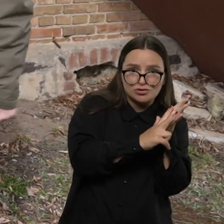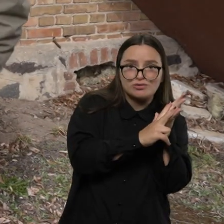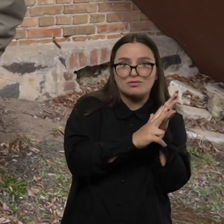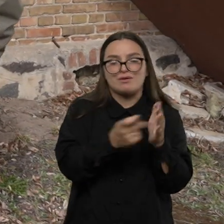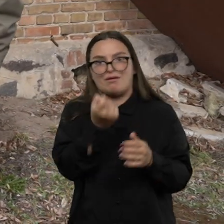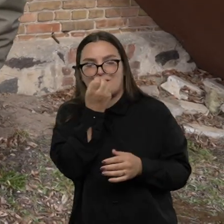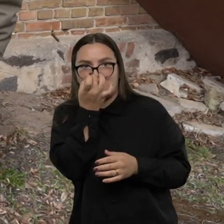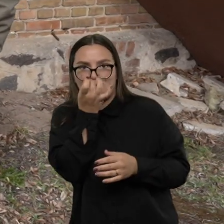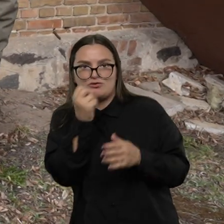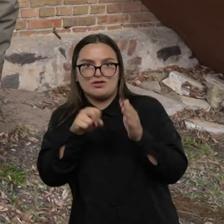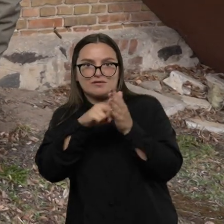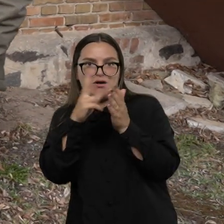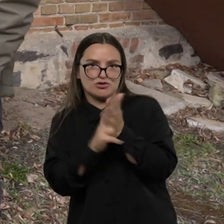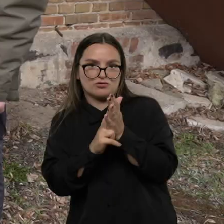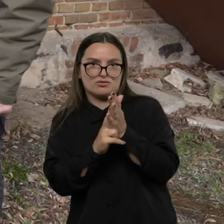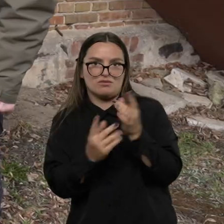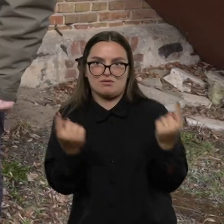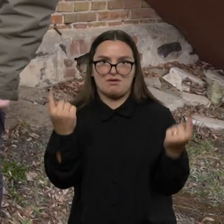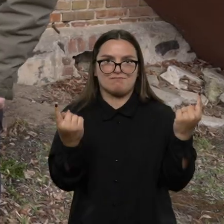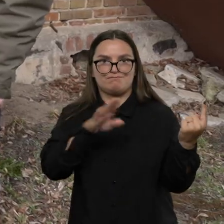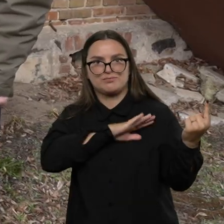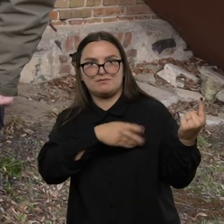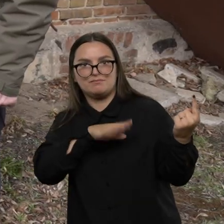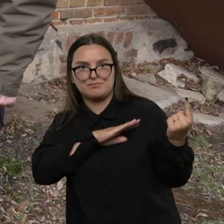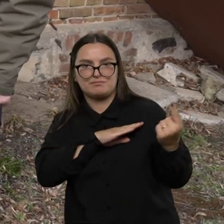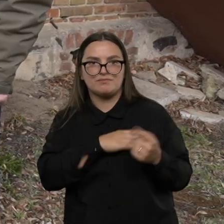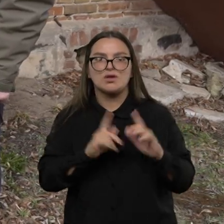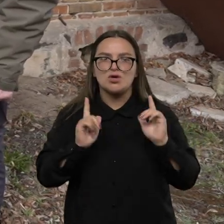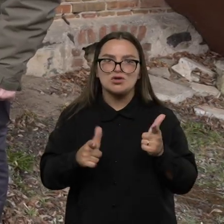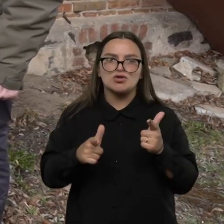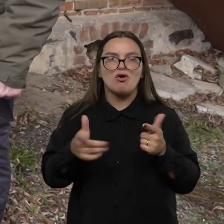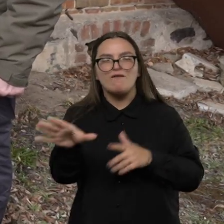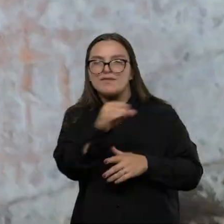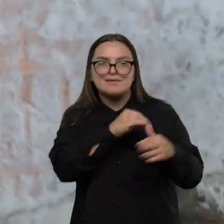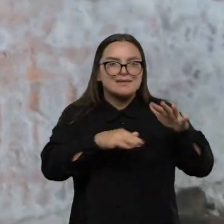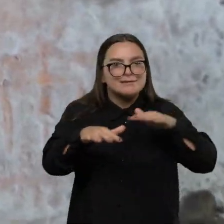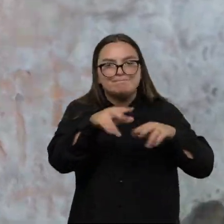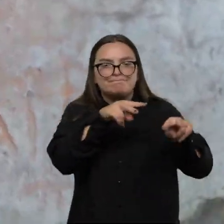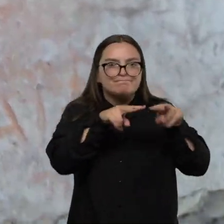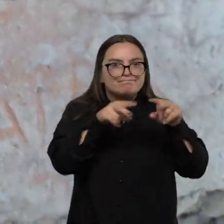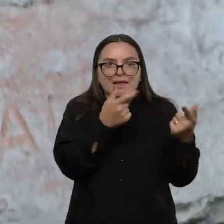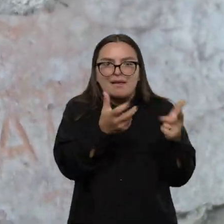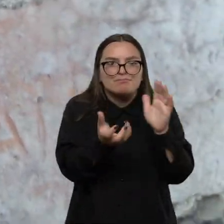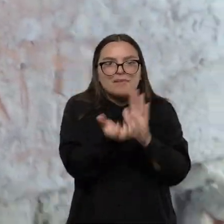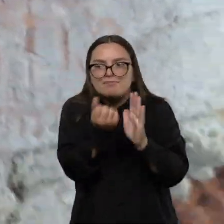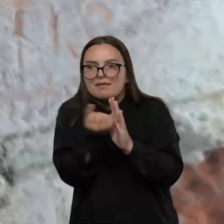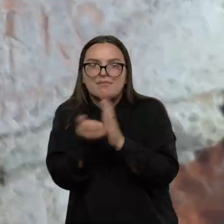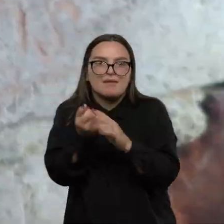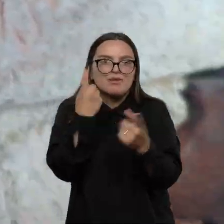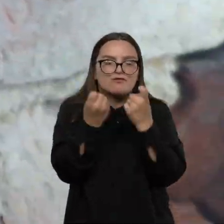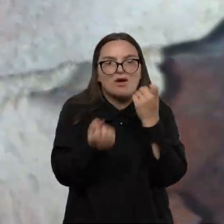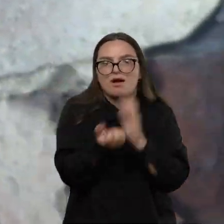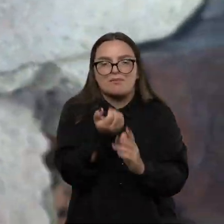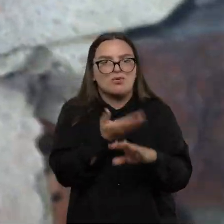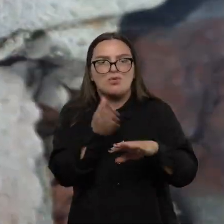Taip. Ir na, sunku atsekti tą braižą. Mes Leipalingio valsčiuje, na,